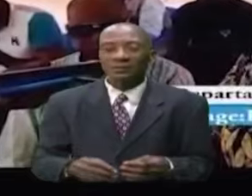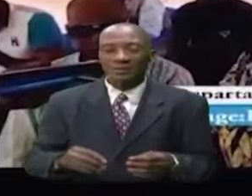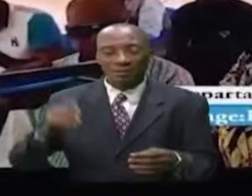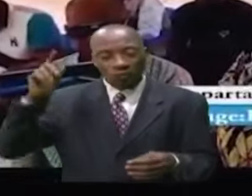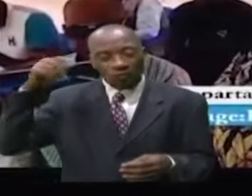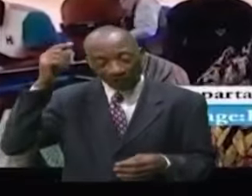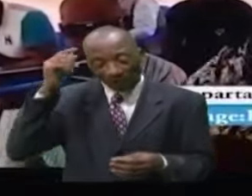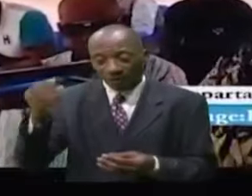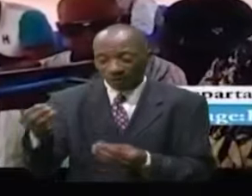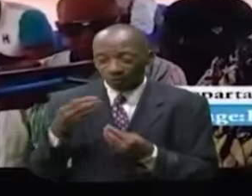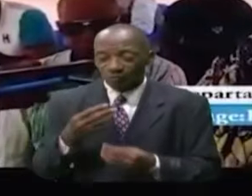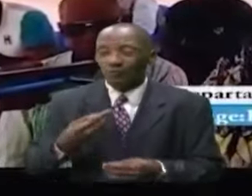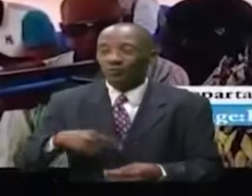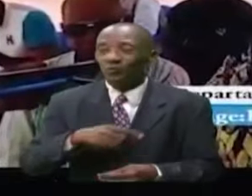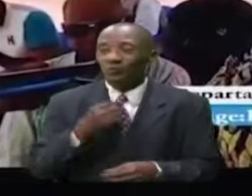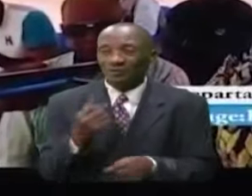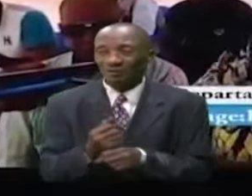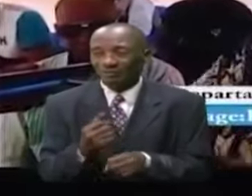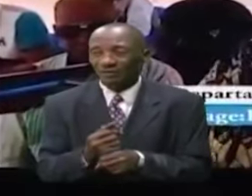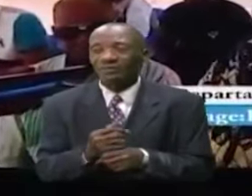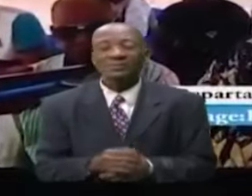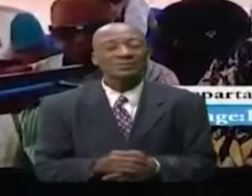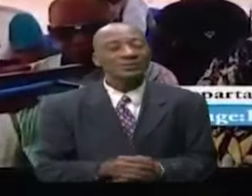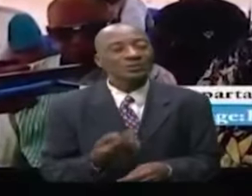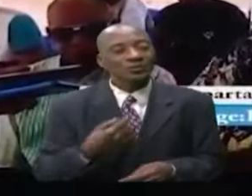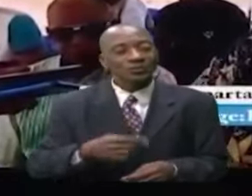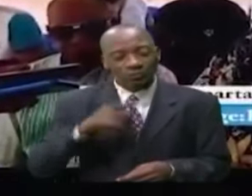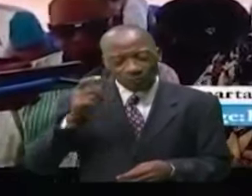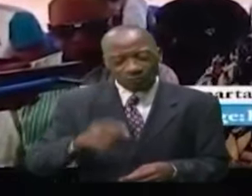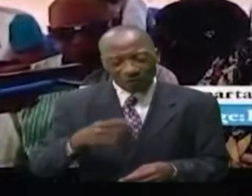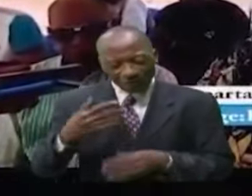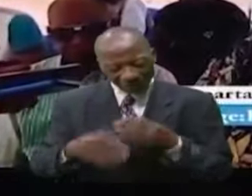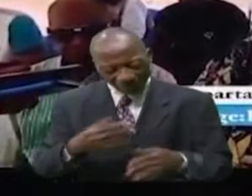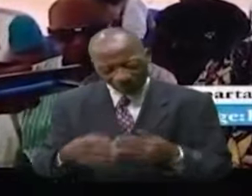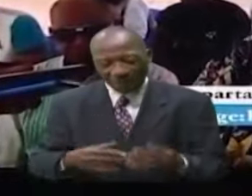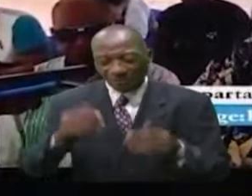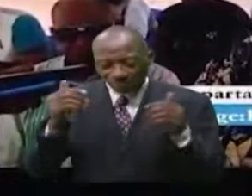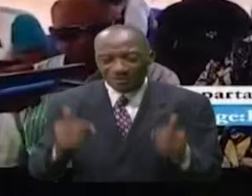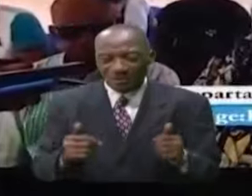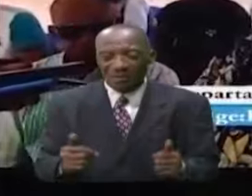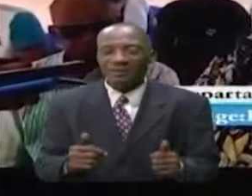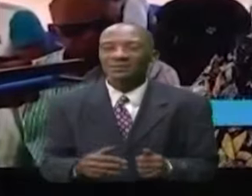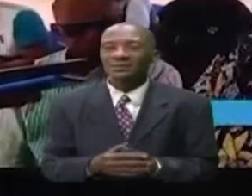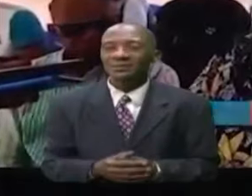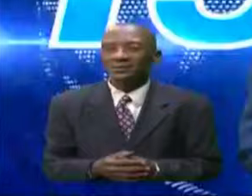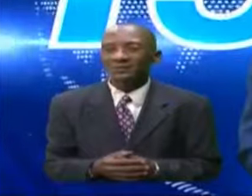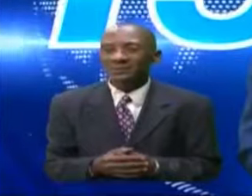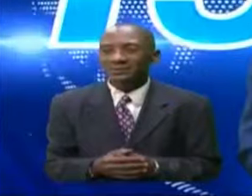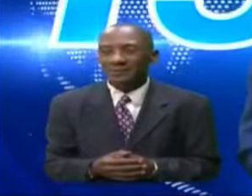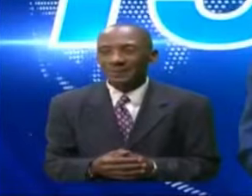exploit et les soucis que le chef de l'État accorde pour les infrastructures.